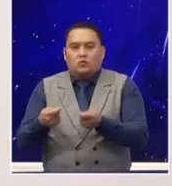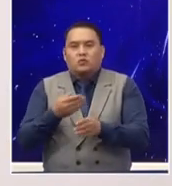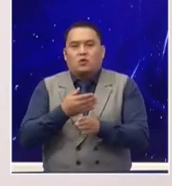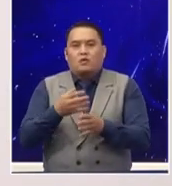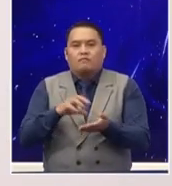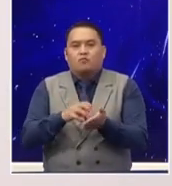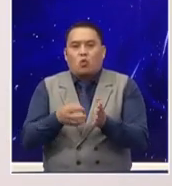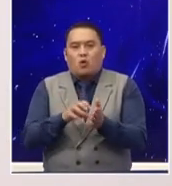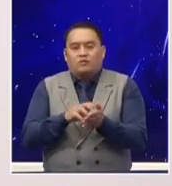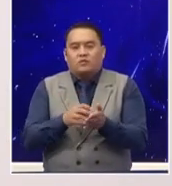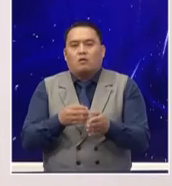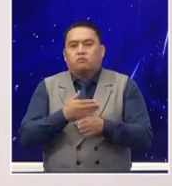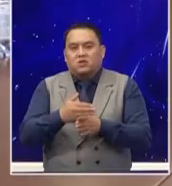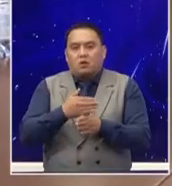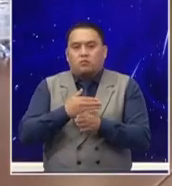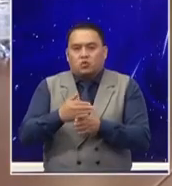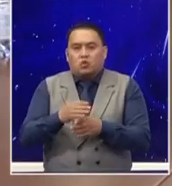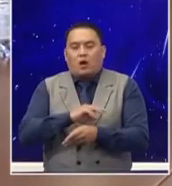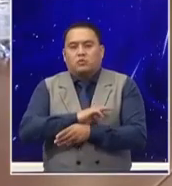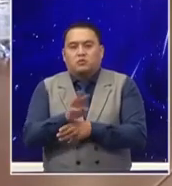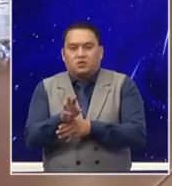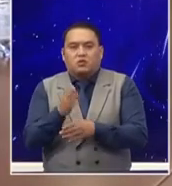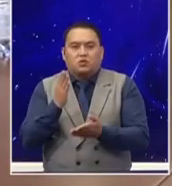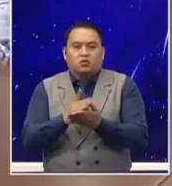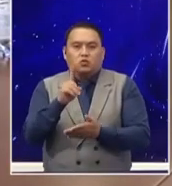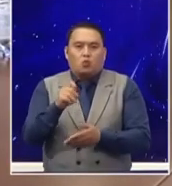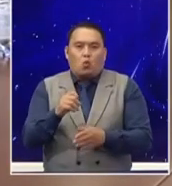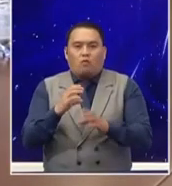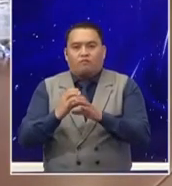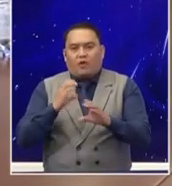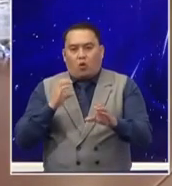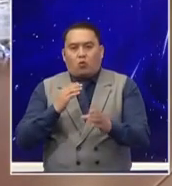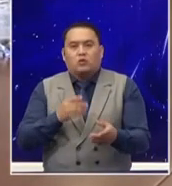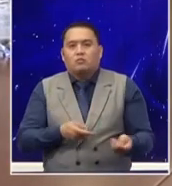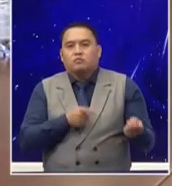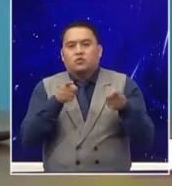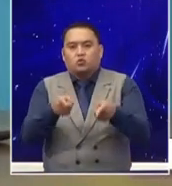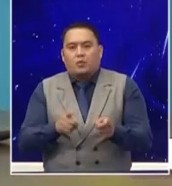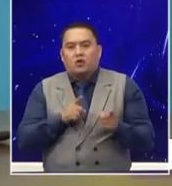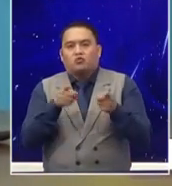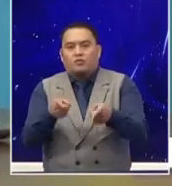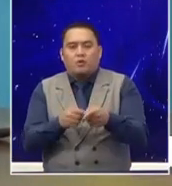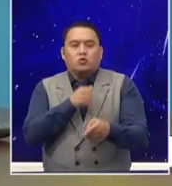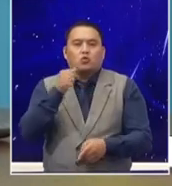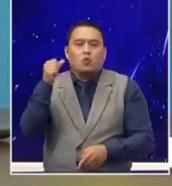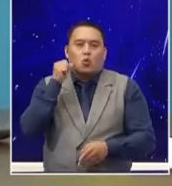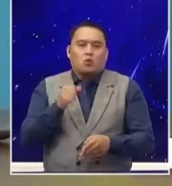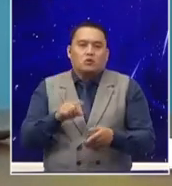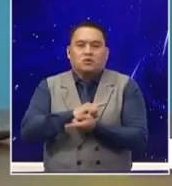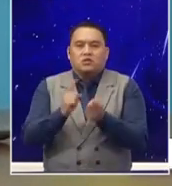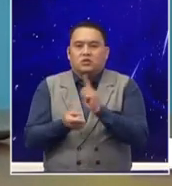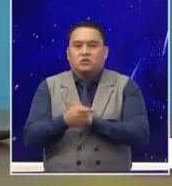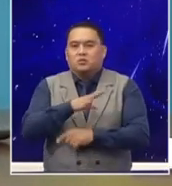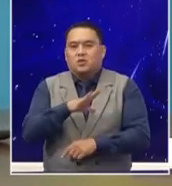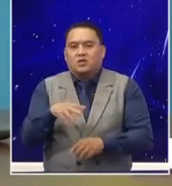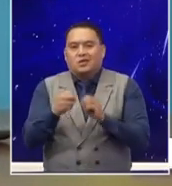планомерно. На тупике областного центра ежедневно прибывает по 100 вагонов угля. Стоимость за каждую тонну с прошлого года не изменилась